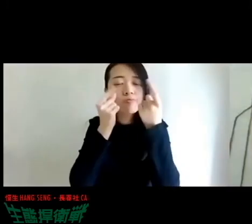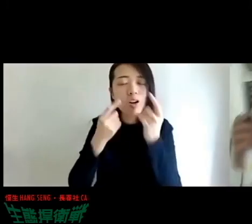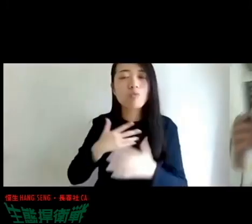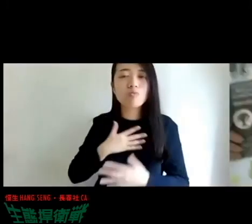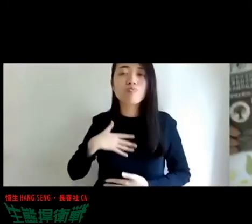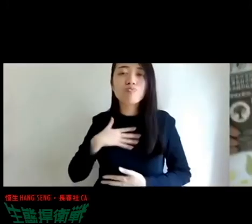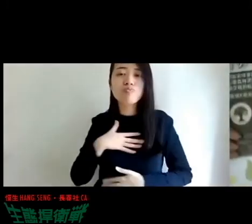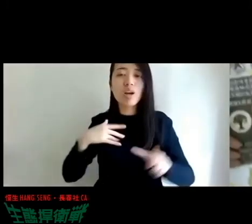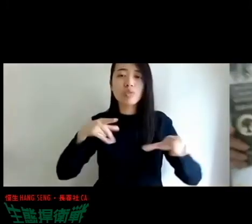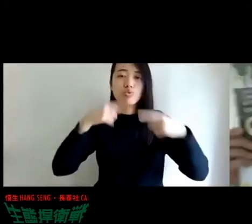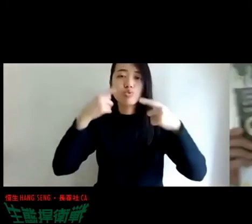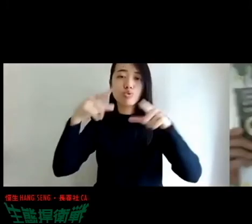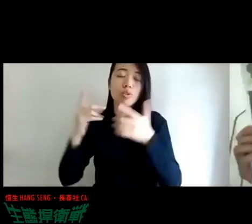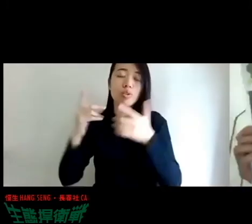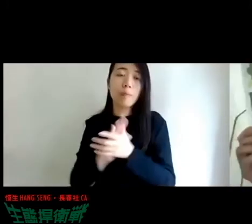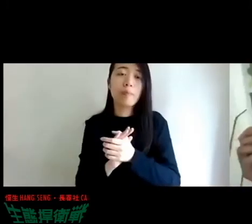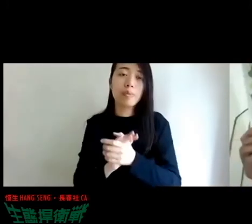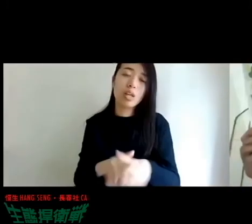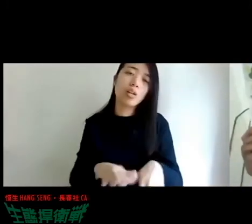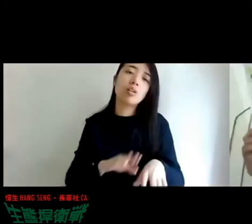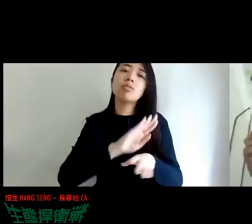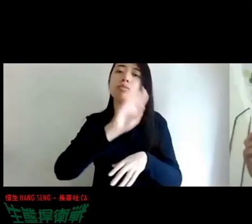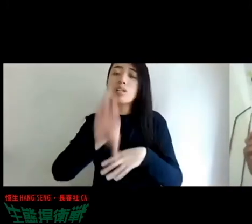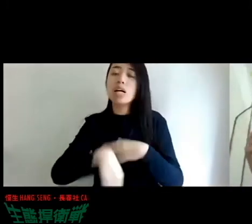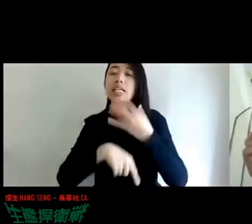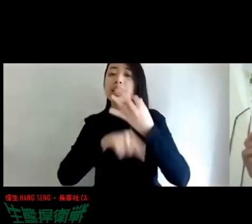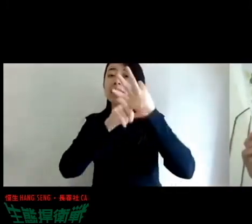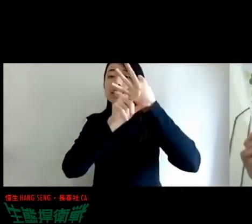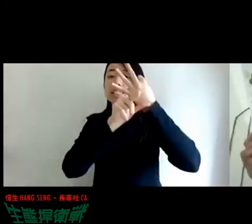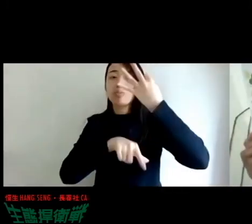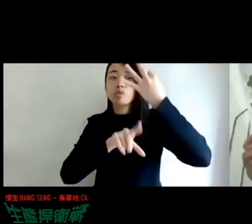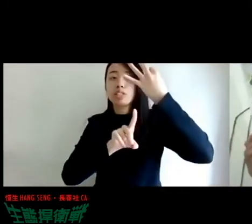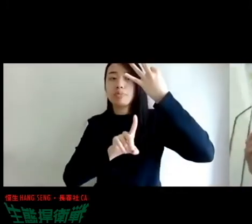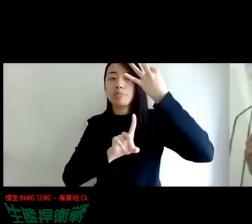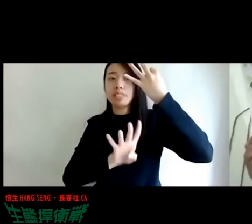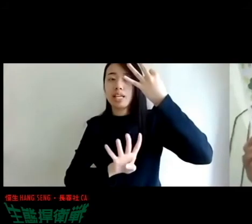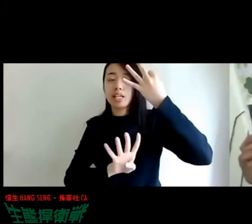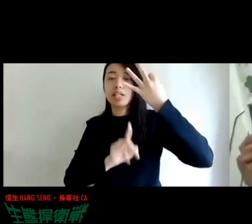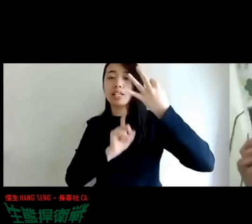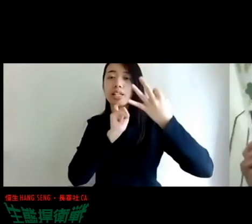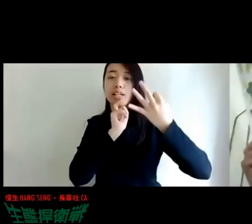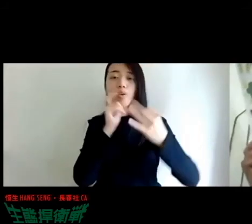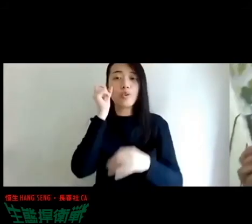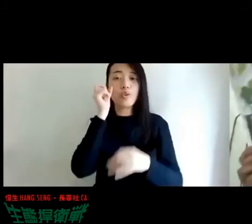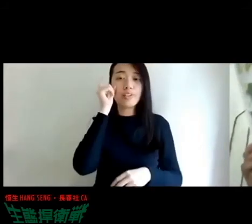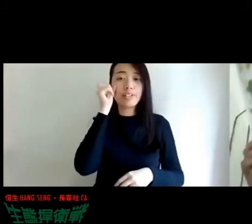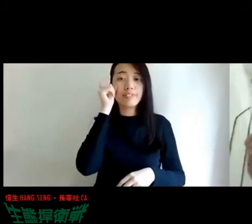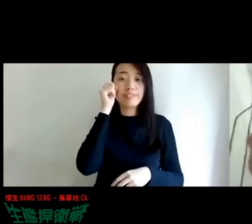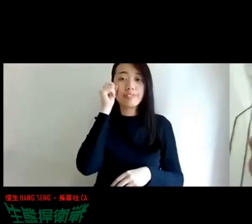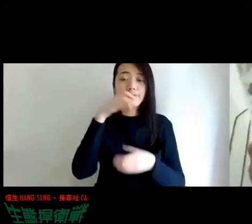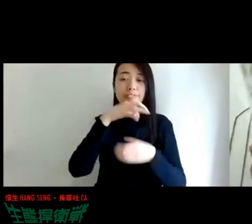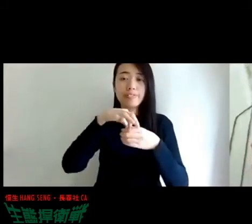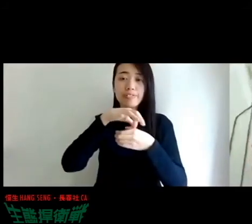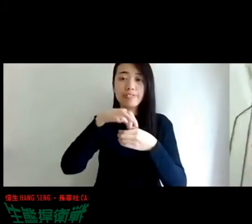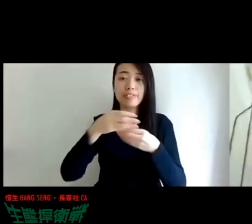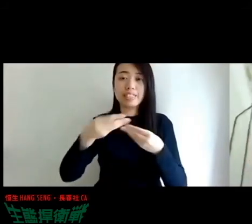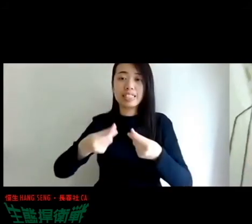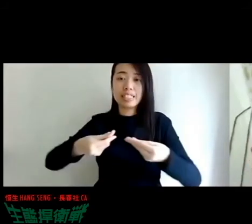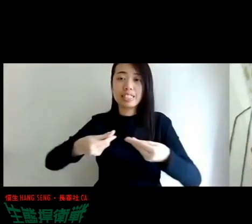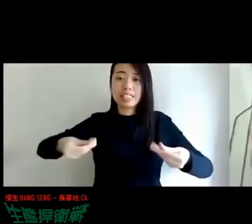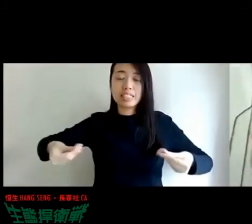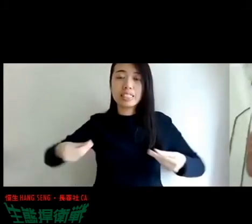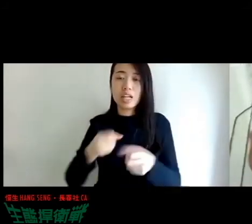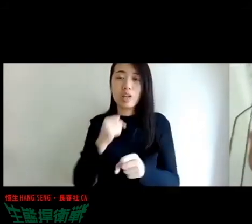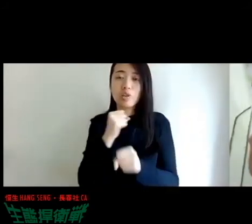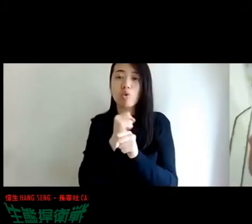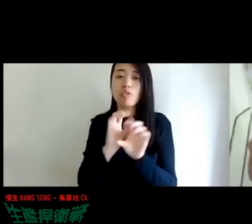嚟緊咧3月14日，咁另外仲有一個咖啡渣藝術工作坊嘅。咁我知道有啲朋友咧其實